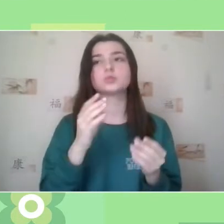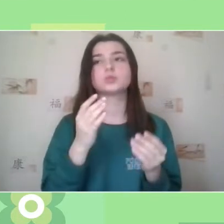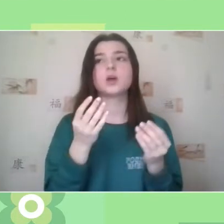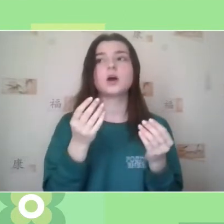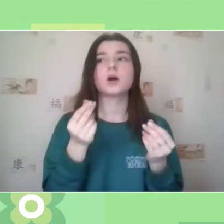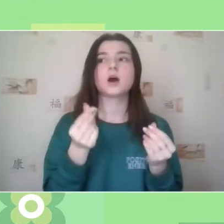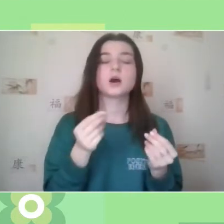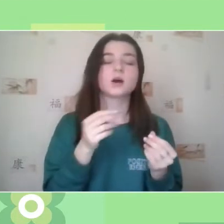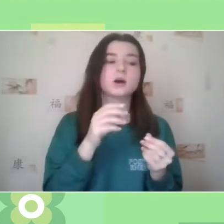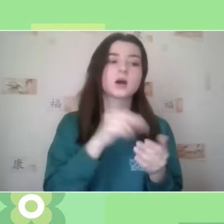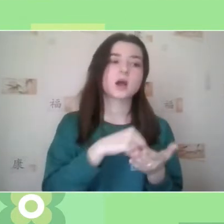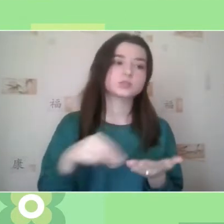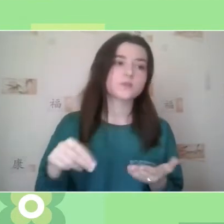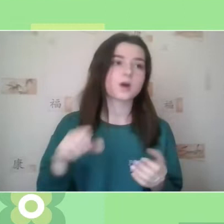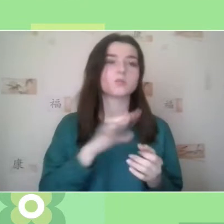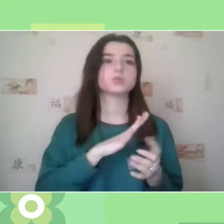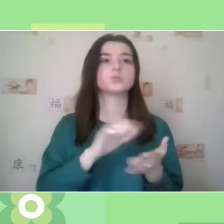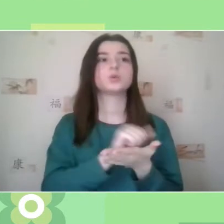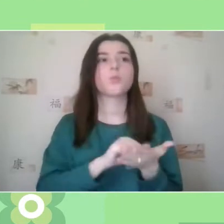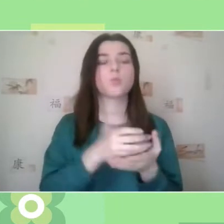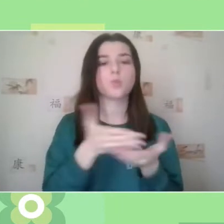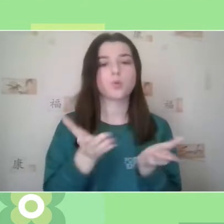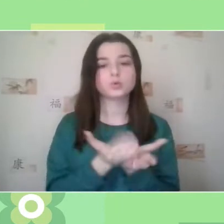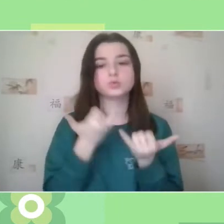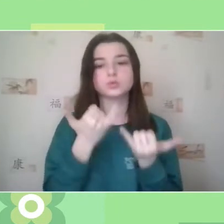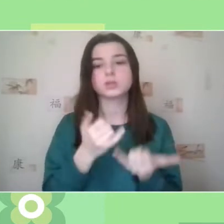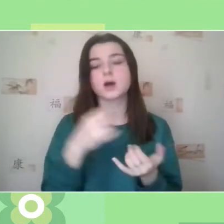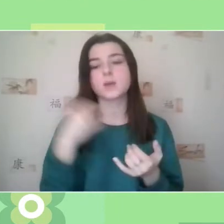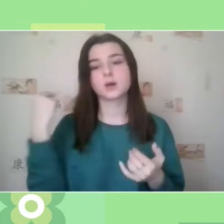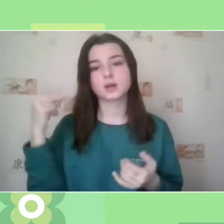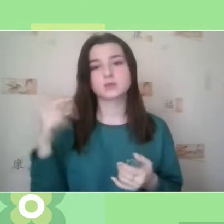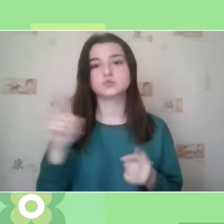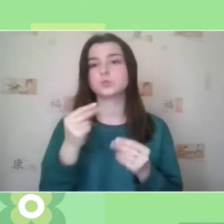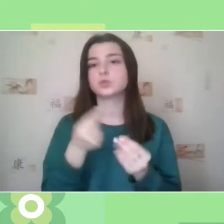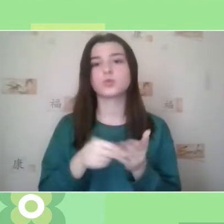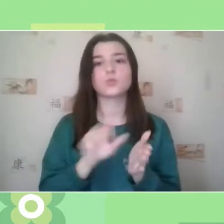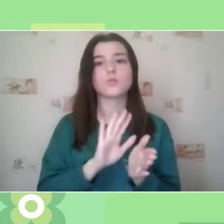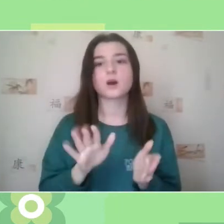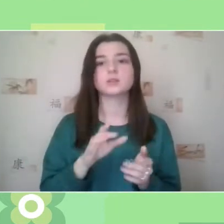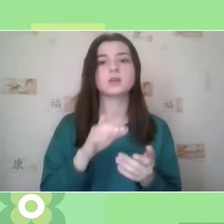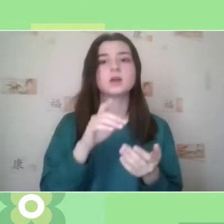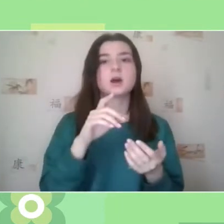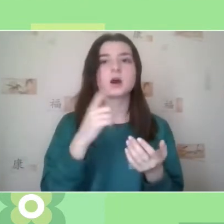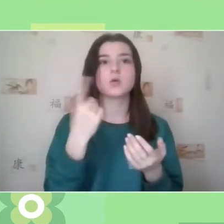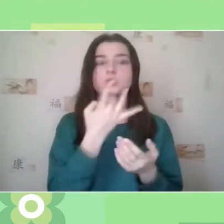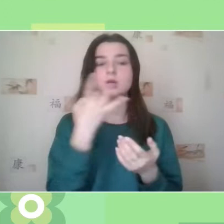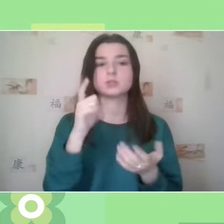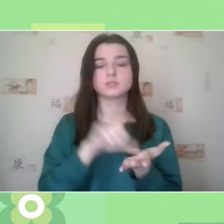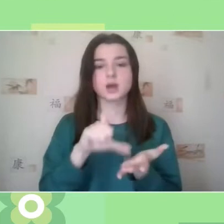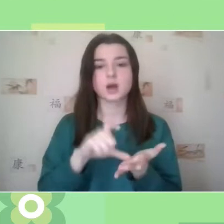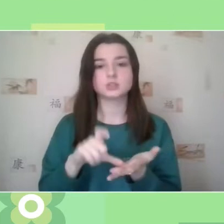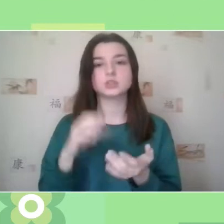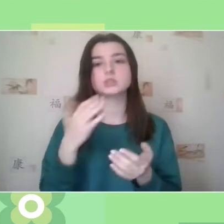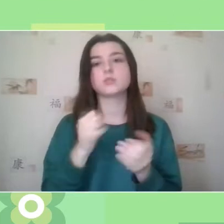може бути, не знаю, посуд для кавабрейку, щоб не купувати одноразові стаканчики, да, можна принести 20 чашок, наприклад. Це може